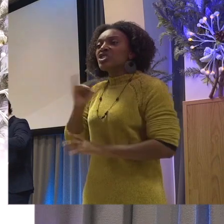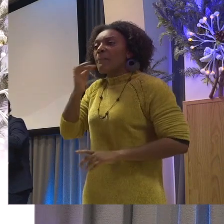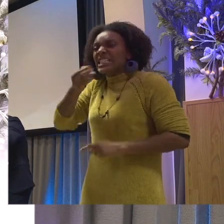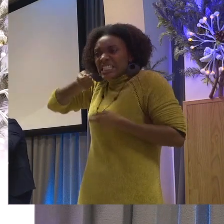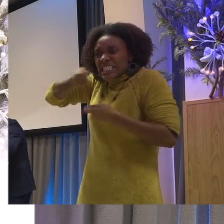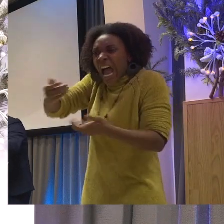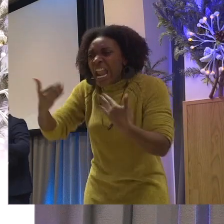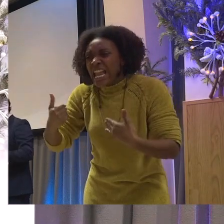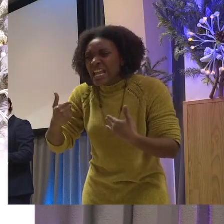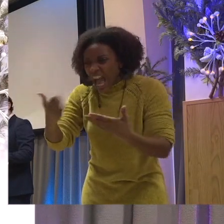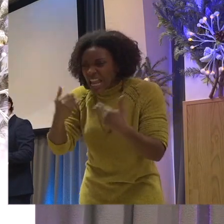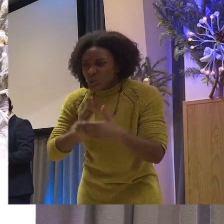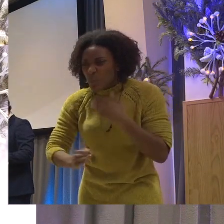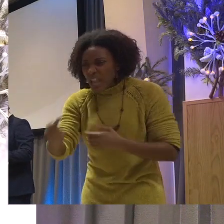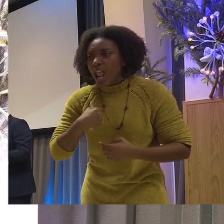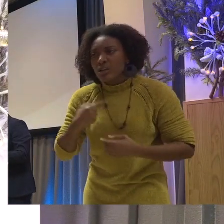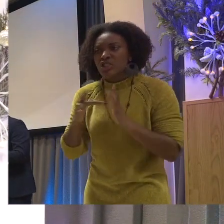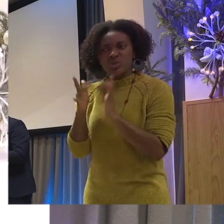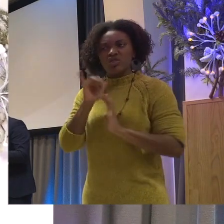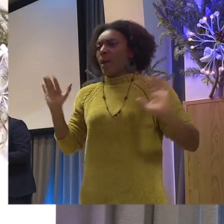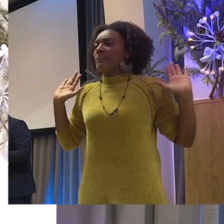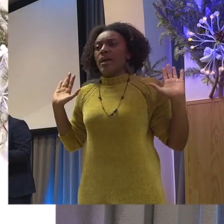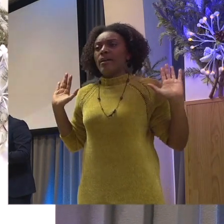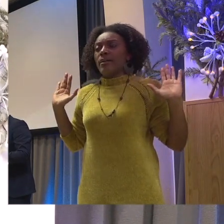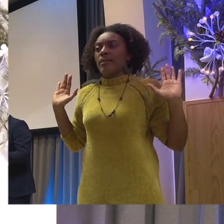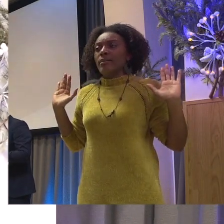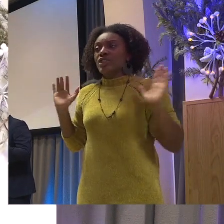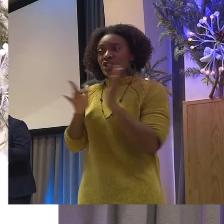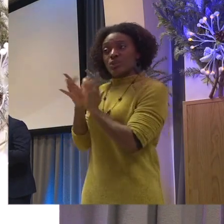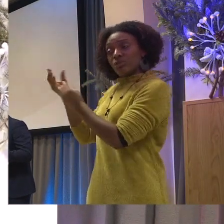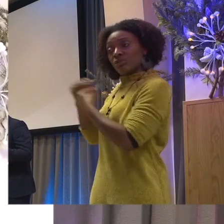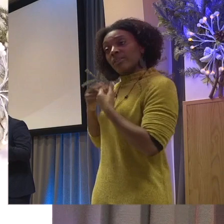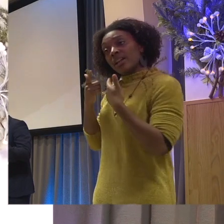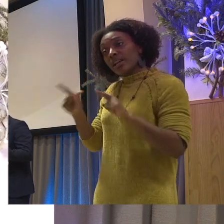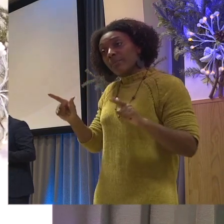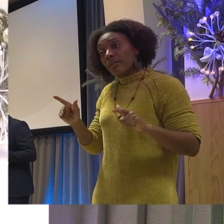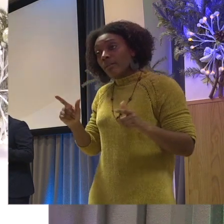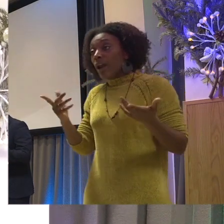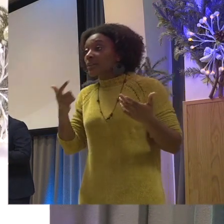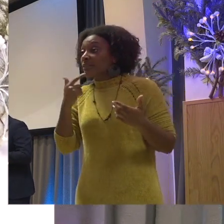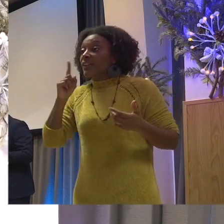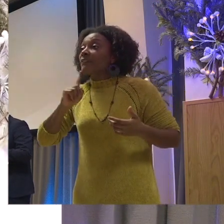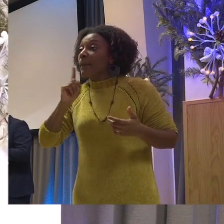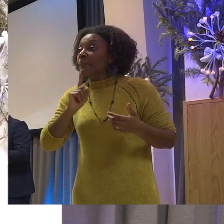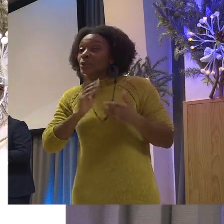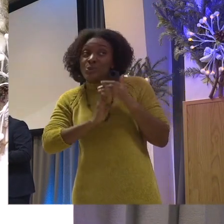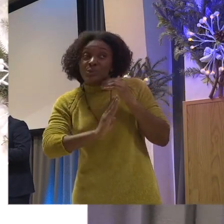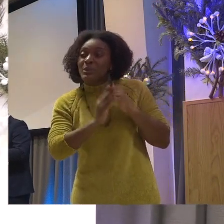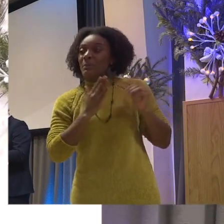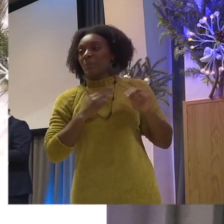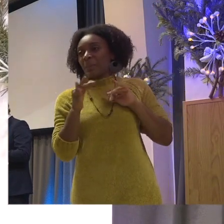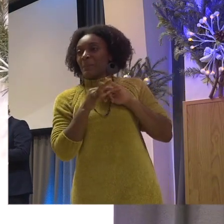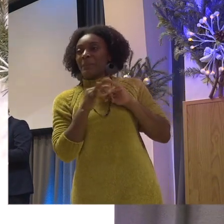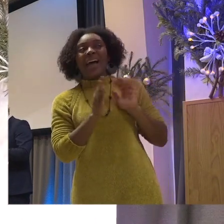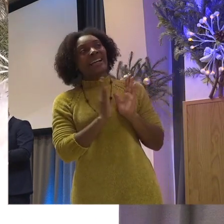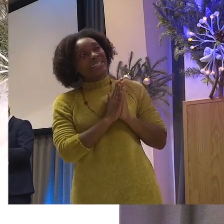esclave de la liberté. Lorsqu'une femme est soumise à son mari dans le respect, dans la joie, dans l'amour et dans la liberté, ça